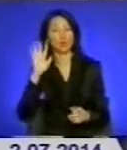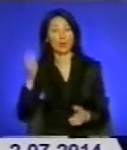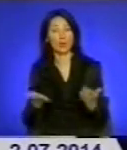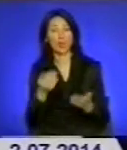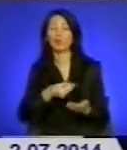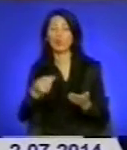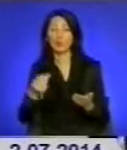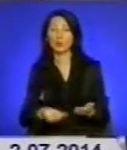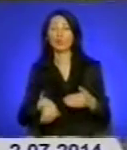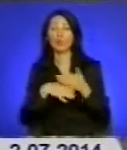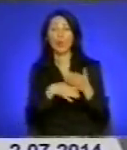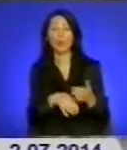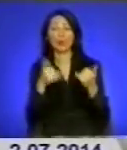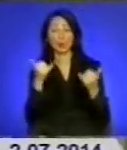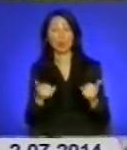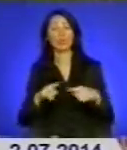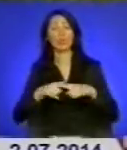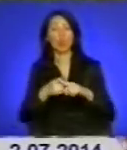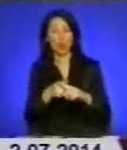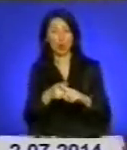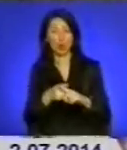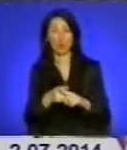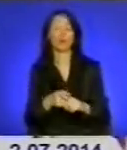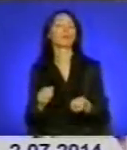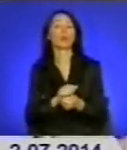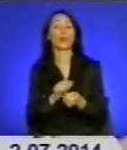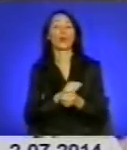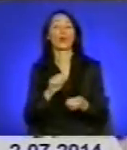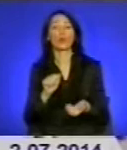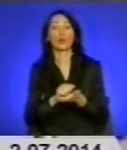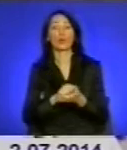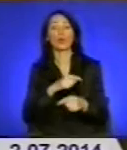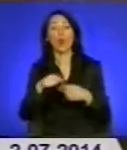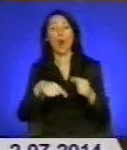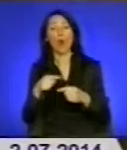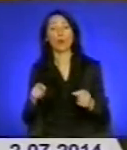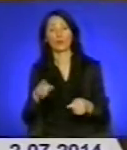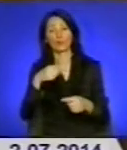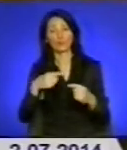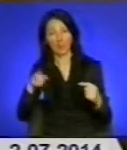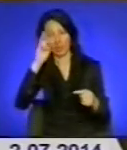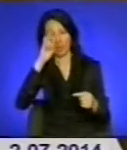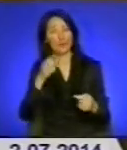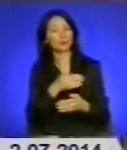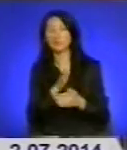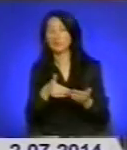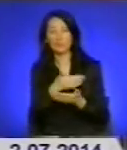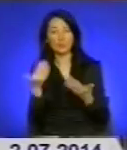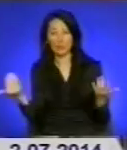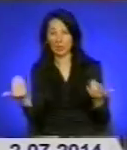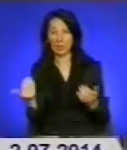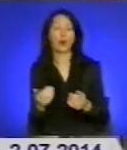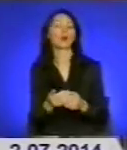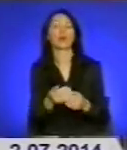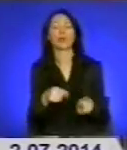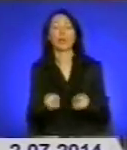сучасних технологій паперових документообіг у певних державах тепер відсутній взагалі науковий прогрес підтримує і новообрана